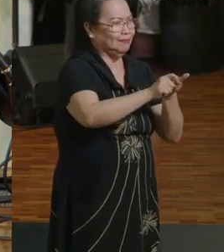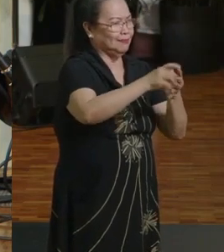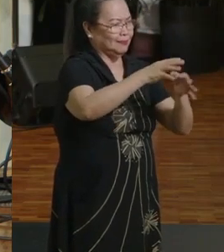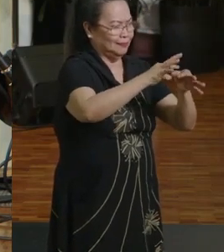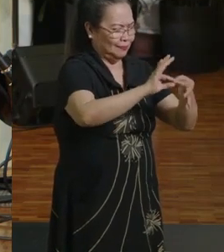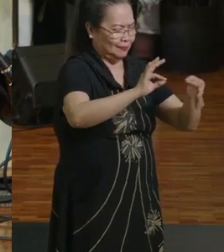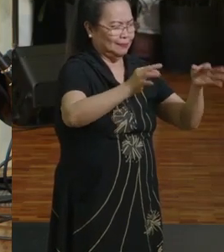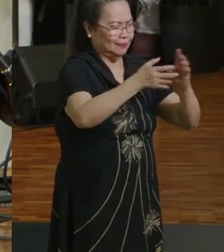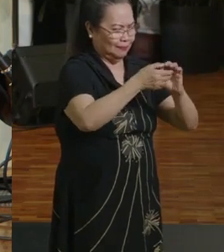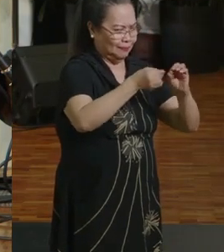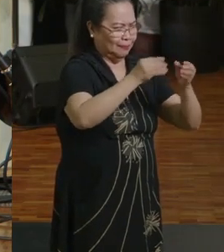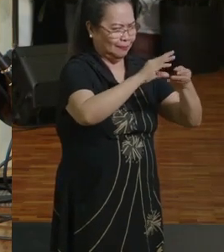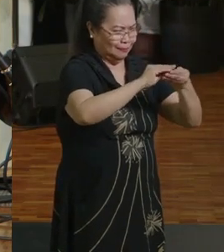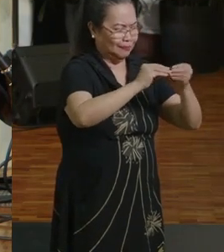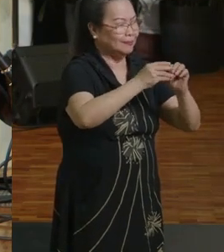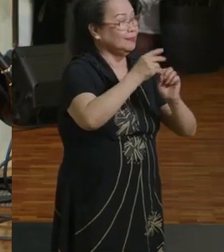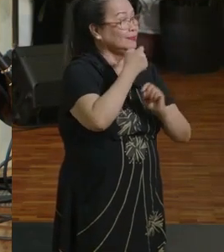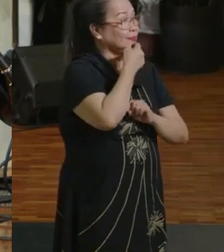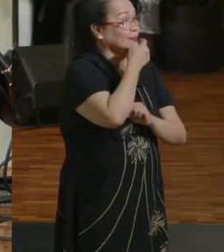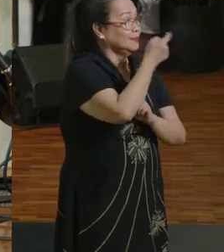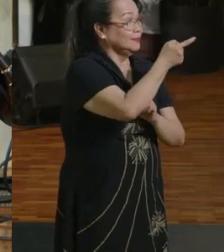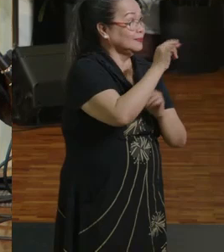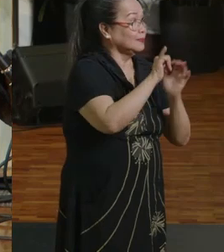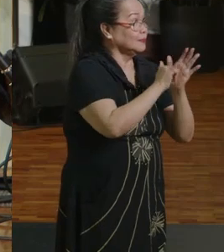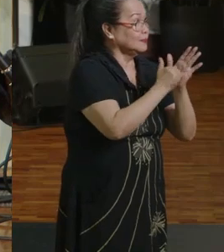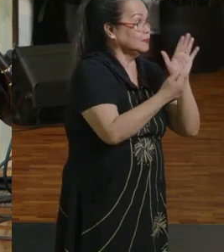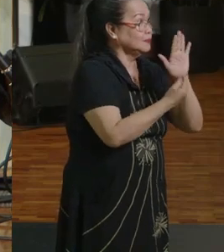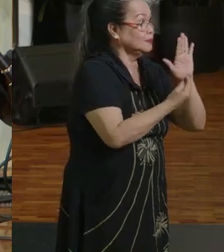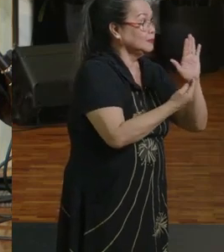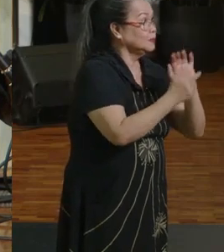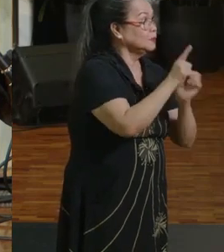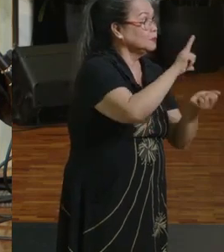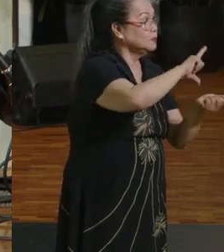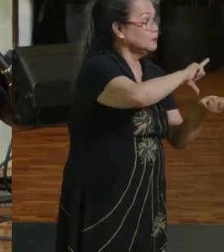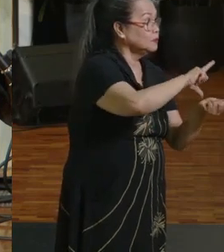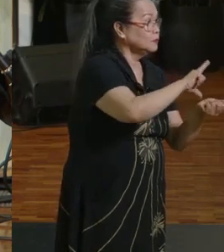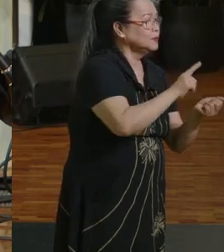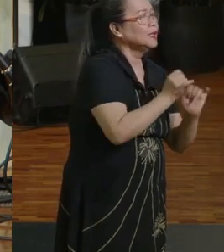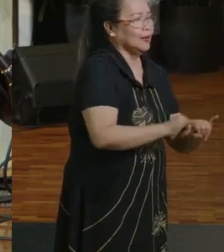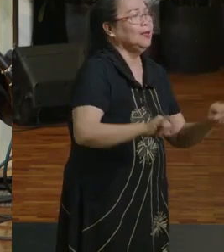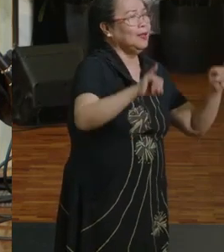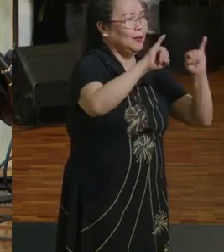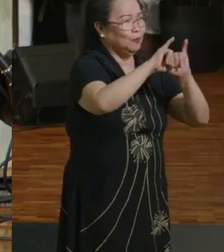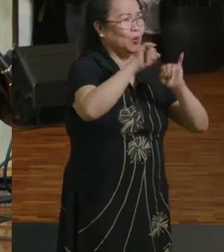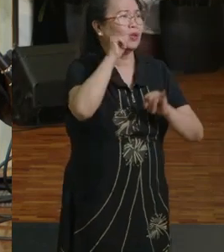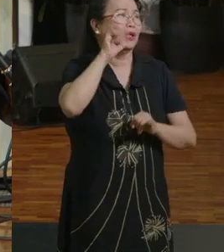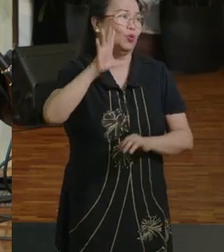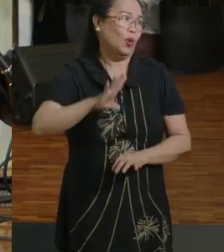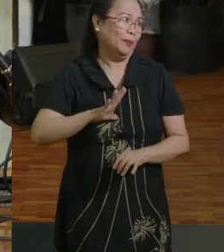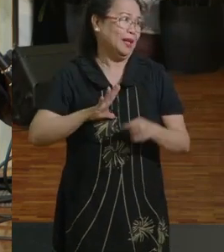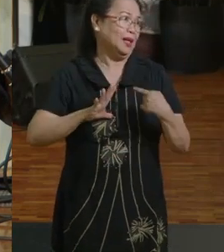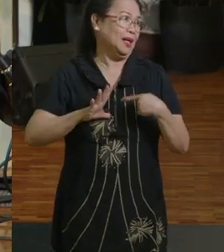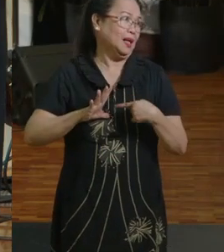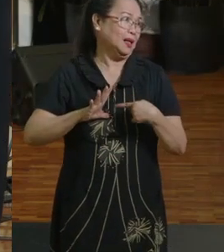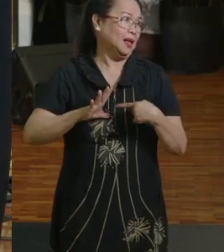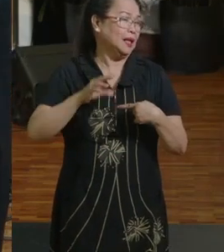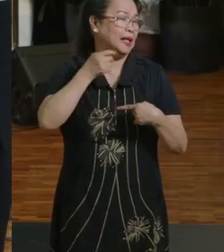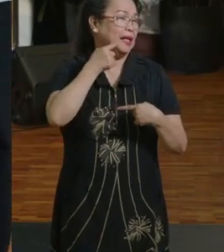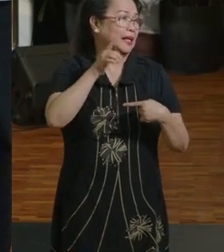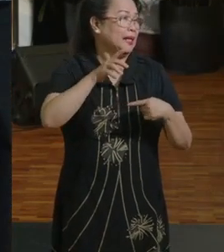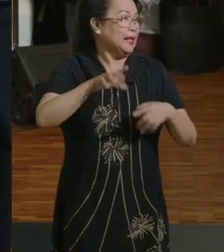narration kung saan pinapakita niya kung gaano kaimportante ang mga babae sa buhay